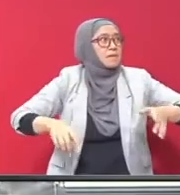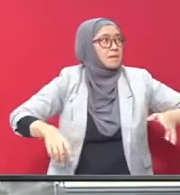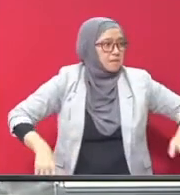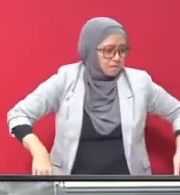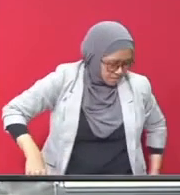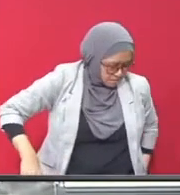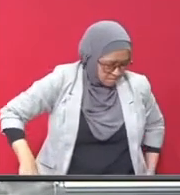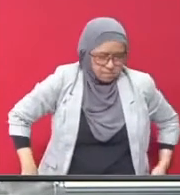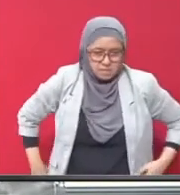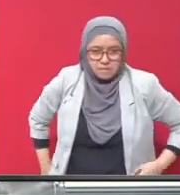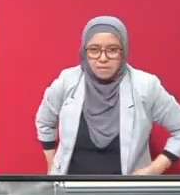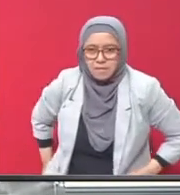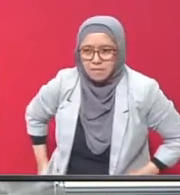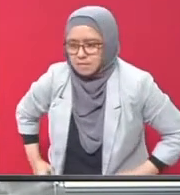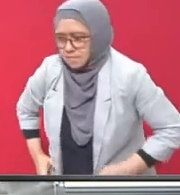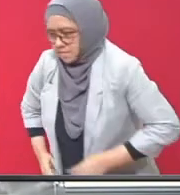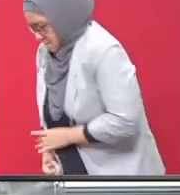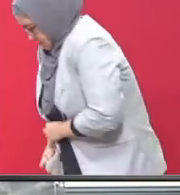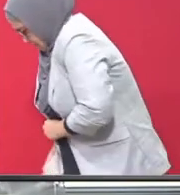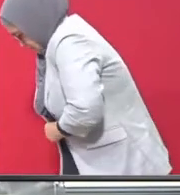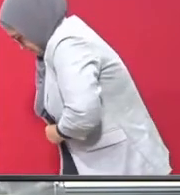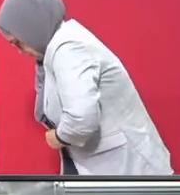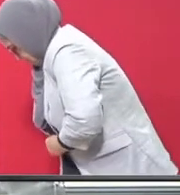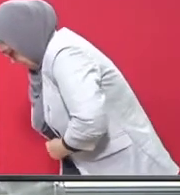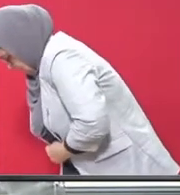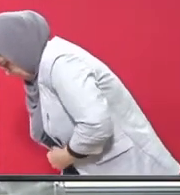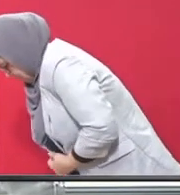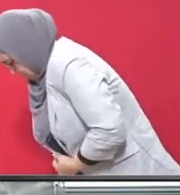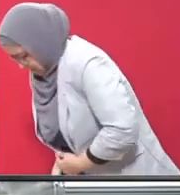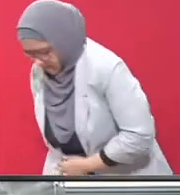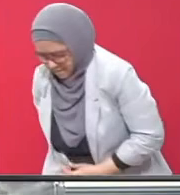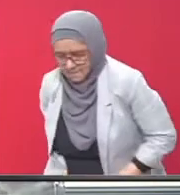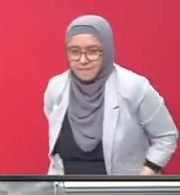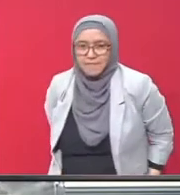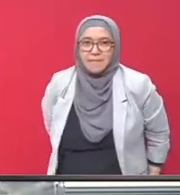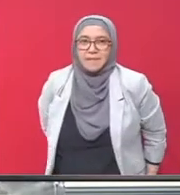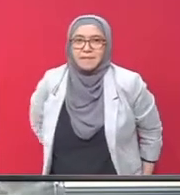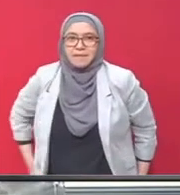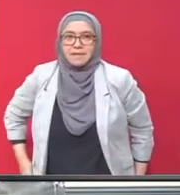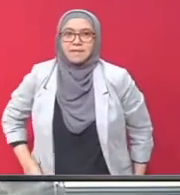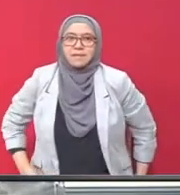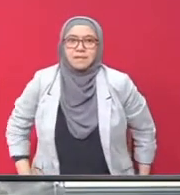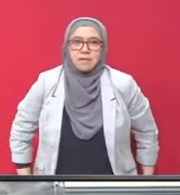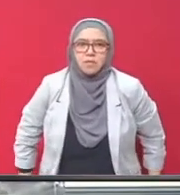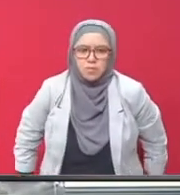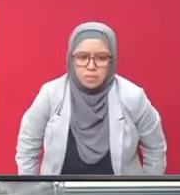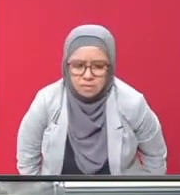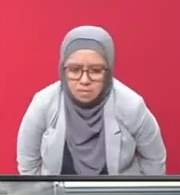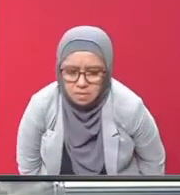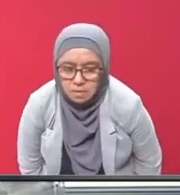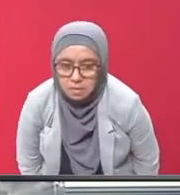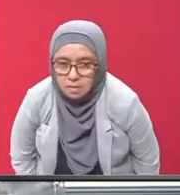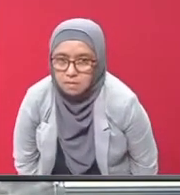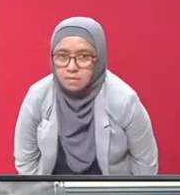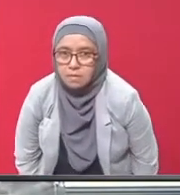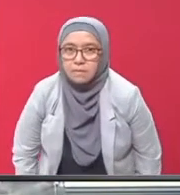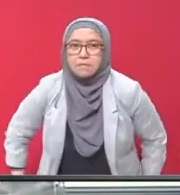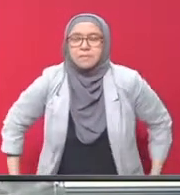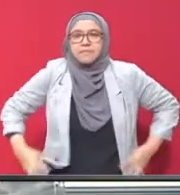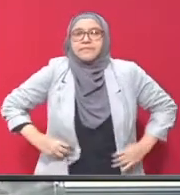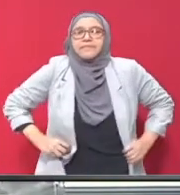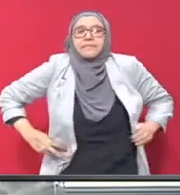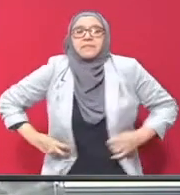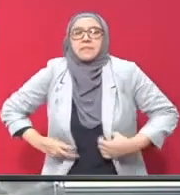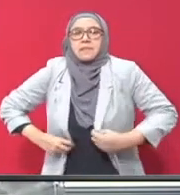majikan majikan tersebut BNP2TKI Hai daripada jumlah keseluruhan